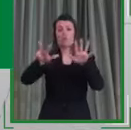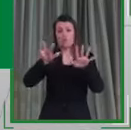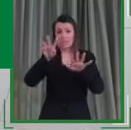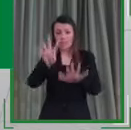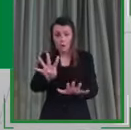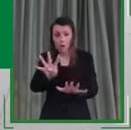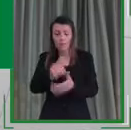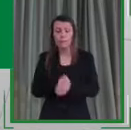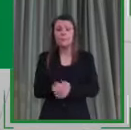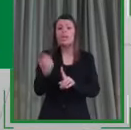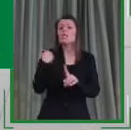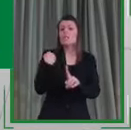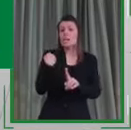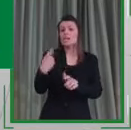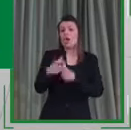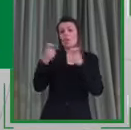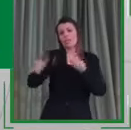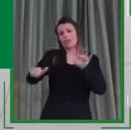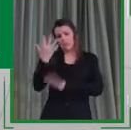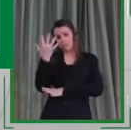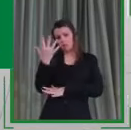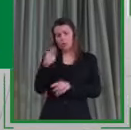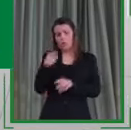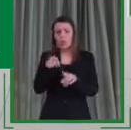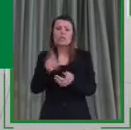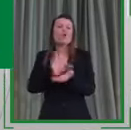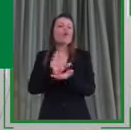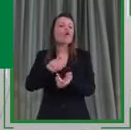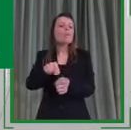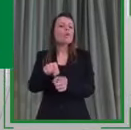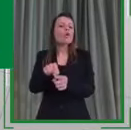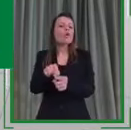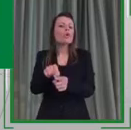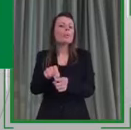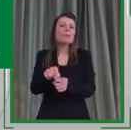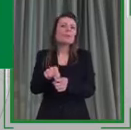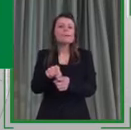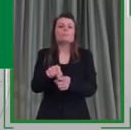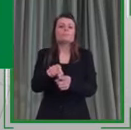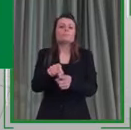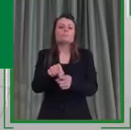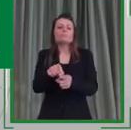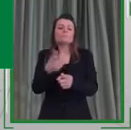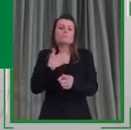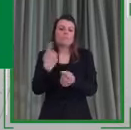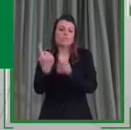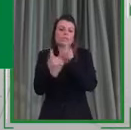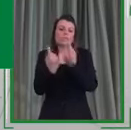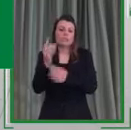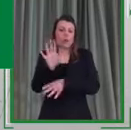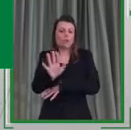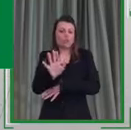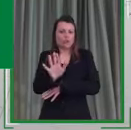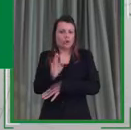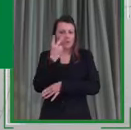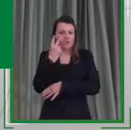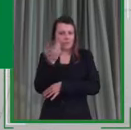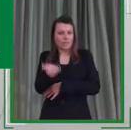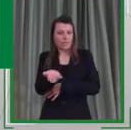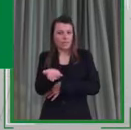ieri era più 65 quindi como a una situazione che notiamo lidi